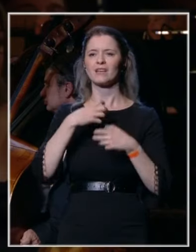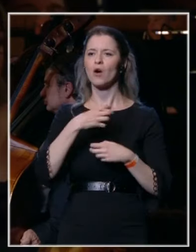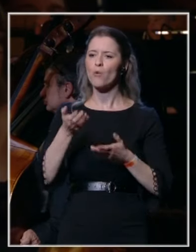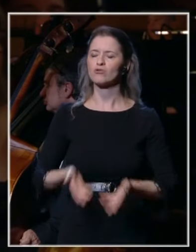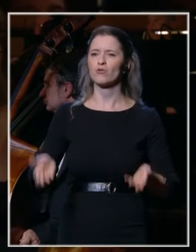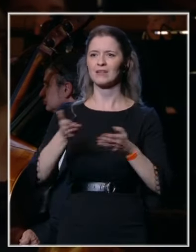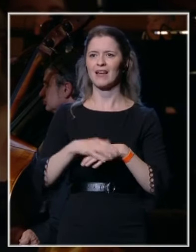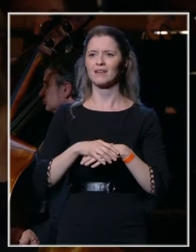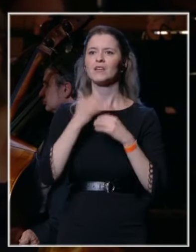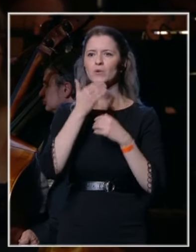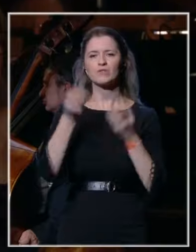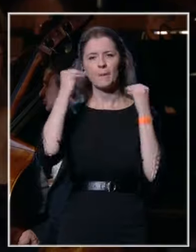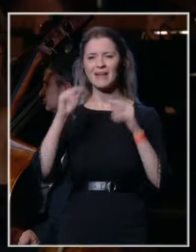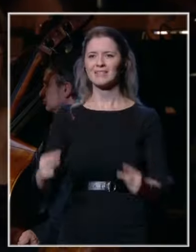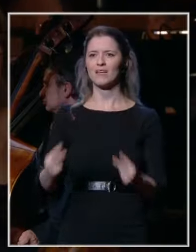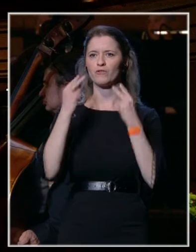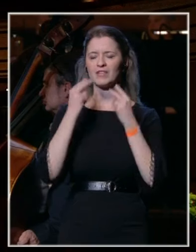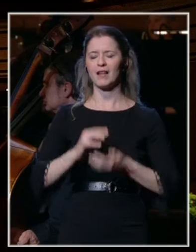Köszönöm megtisztelő figyelmüket.